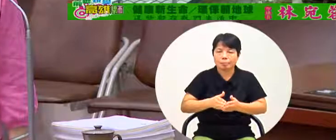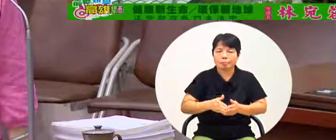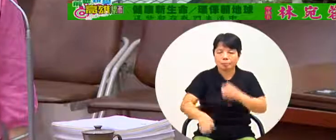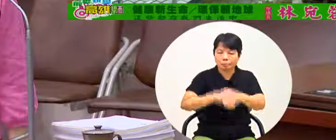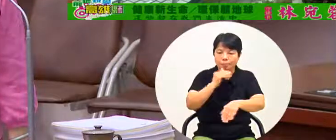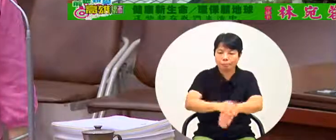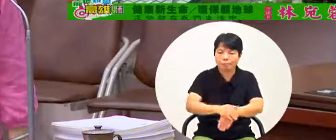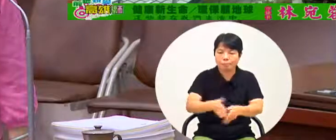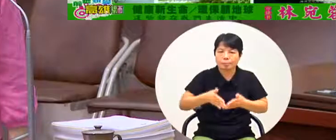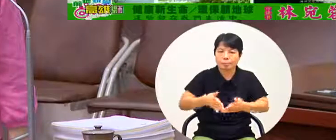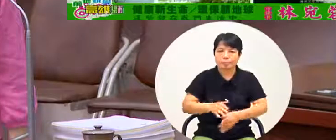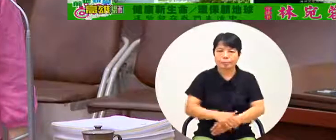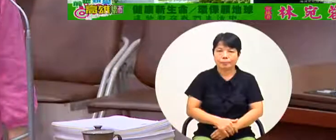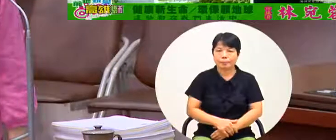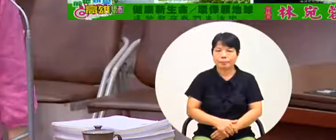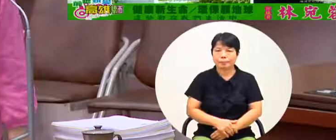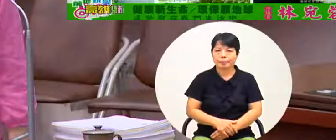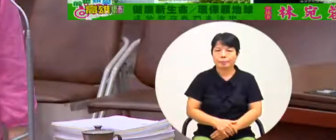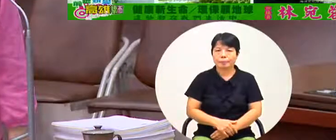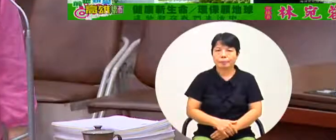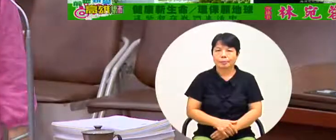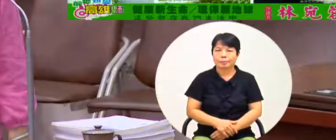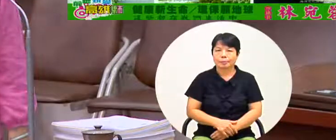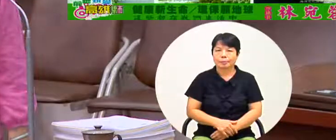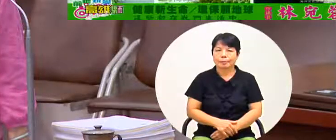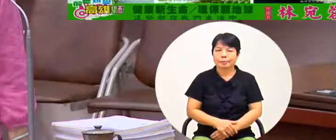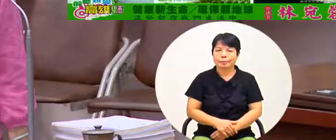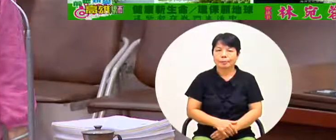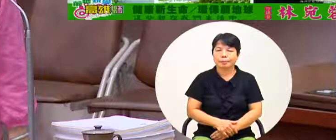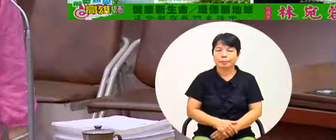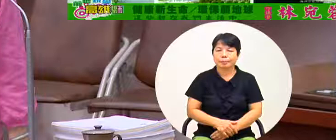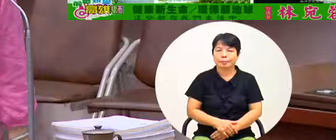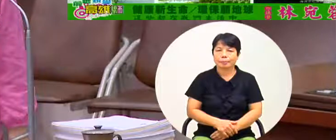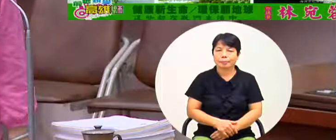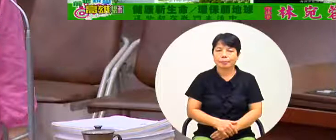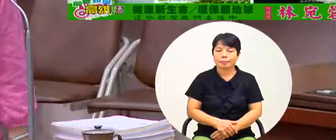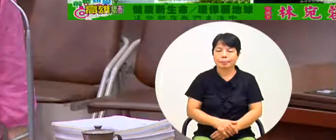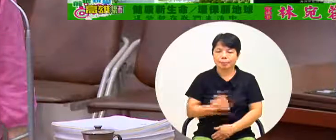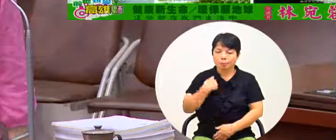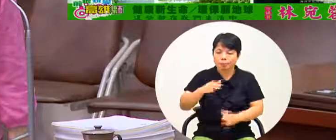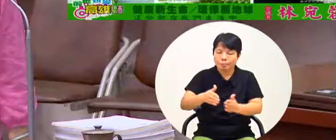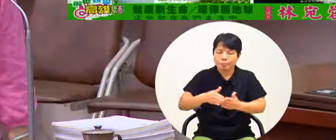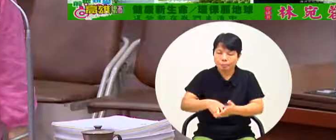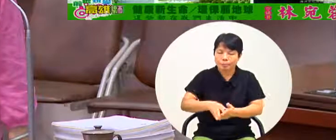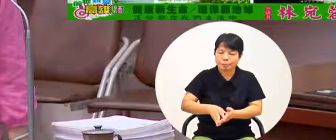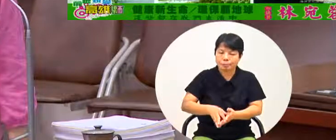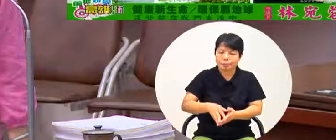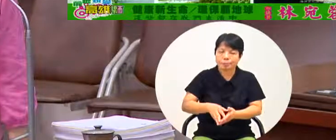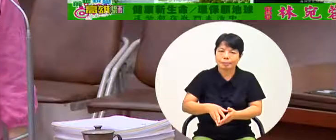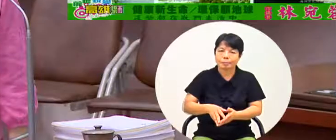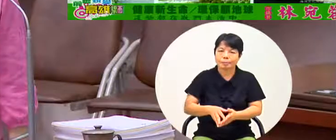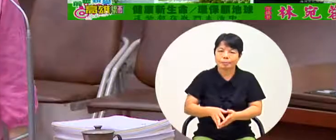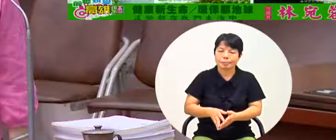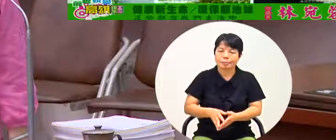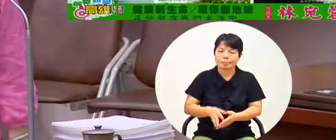席一再的啊去督促哈，那去啊催促